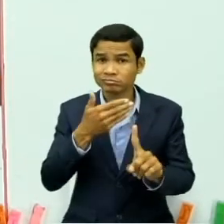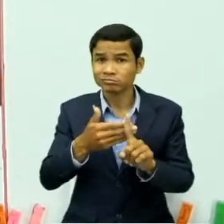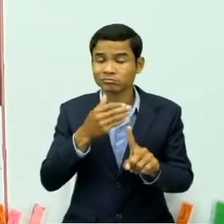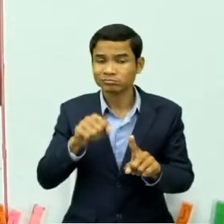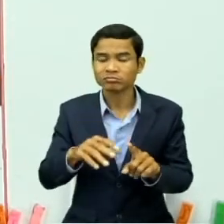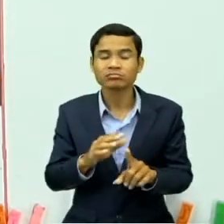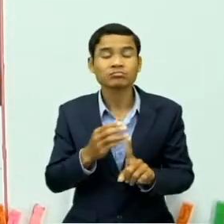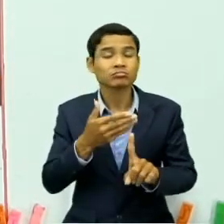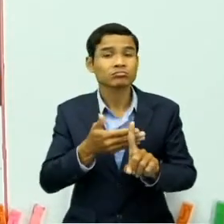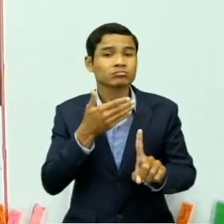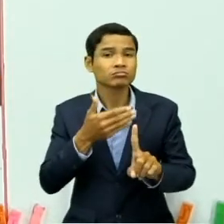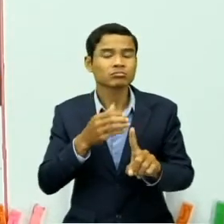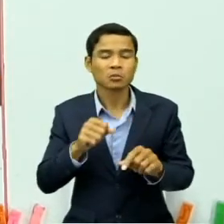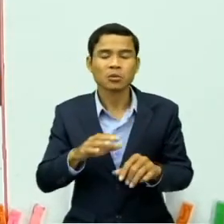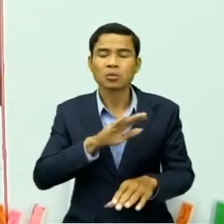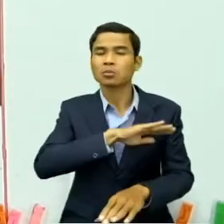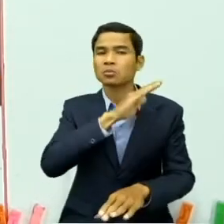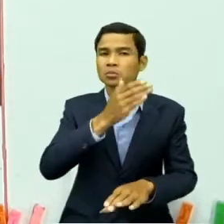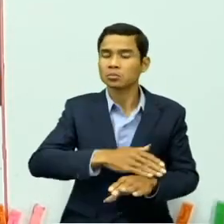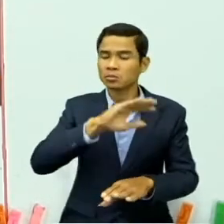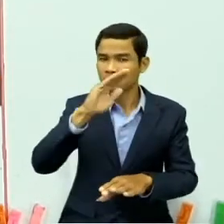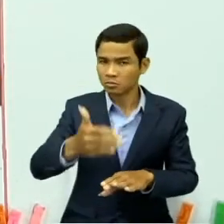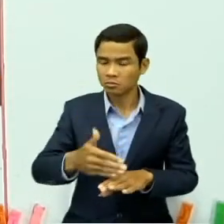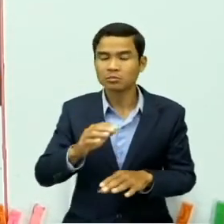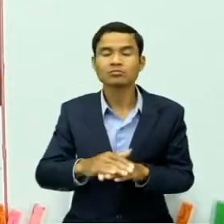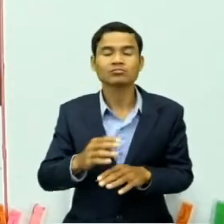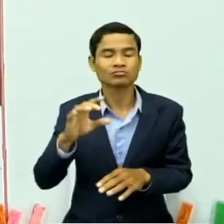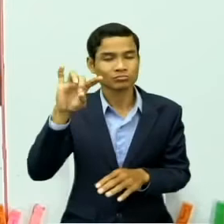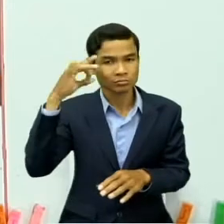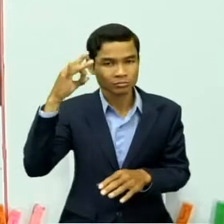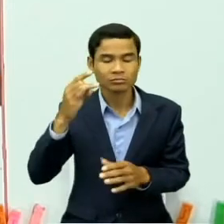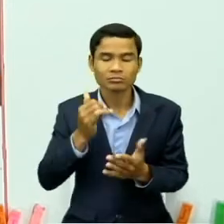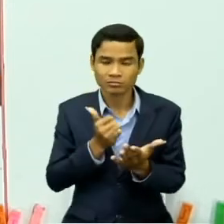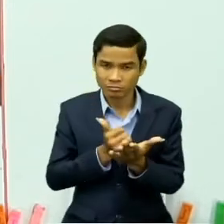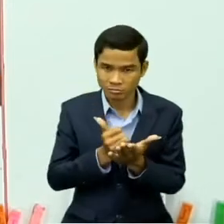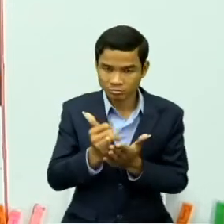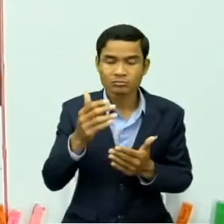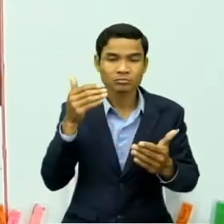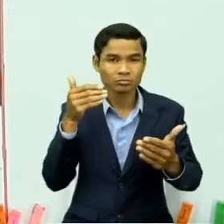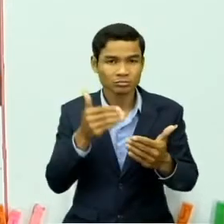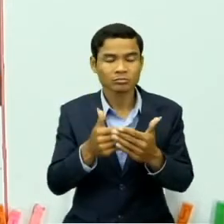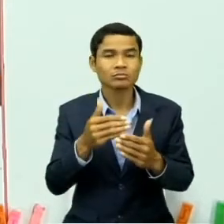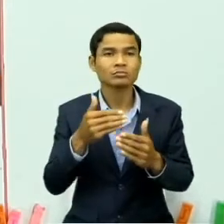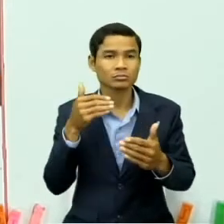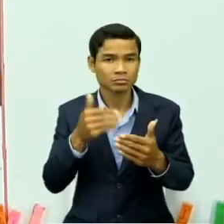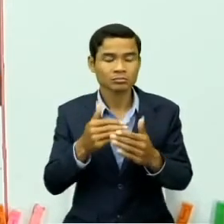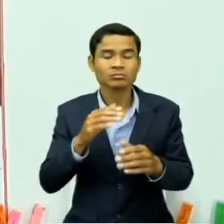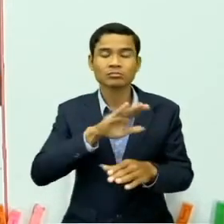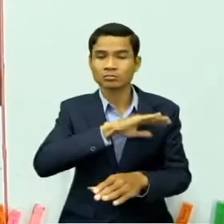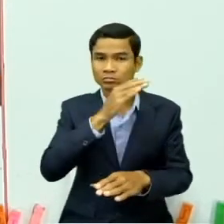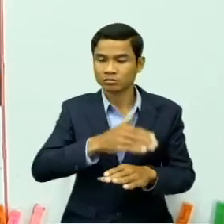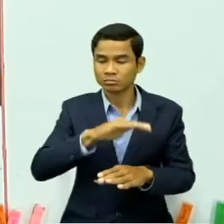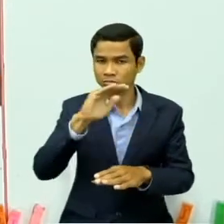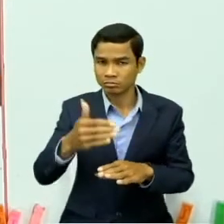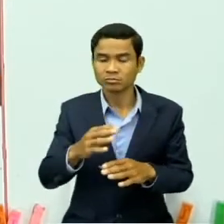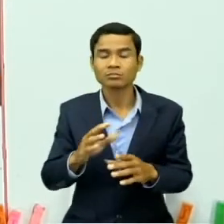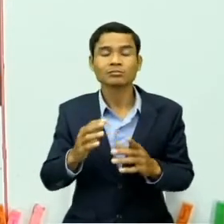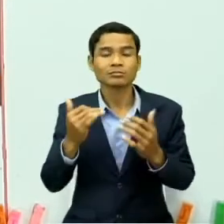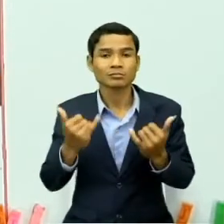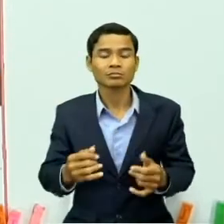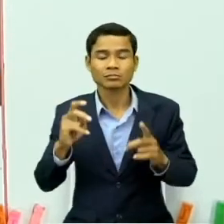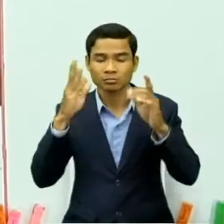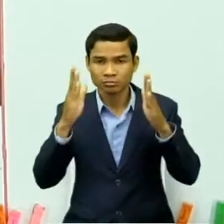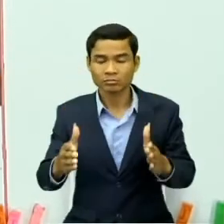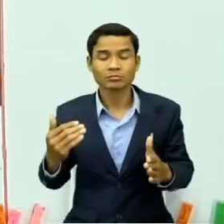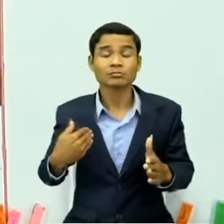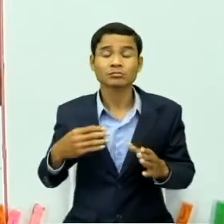chà cứ phnom nó chà bố có chùa đấy nơi có bá phnom để lấy nẹ kru miên là bá là